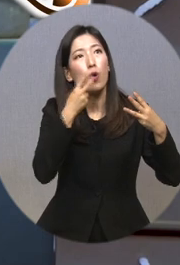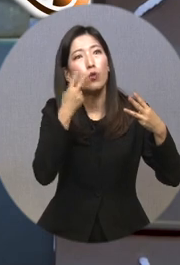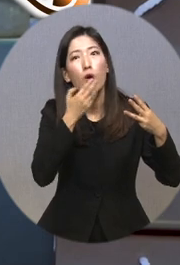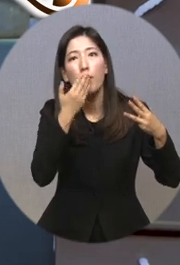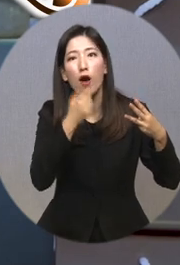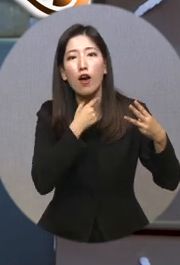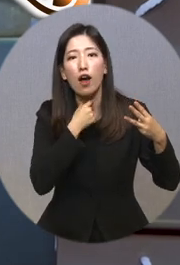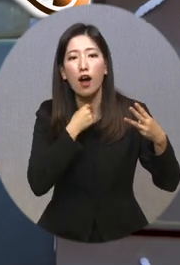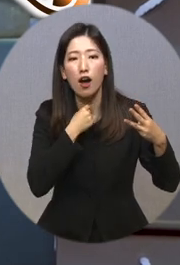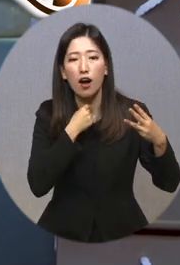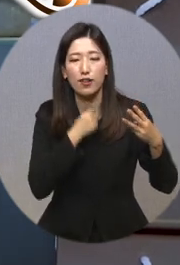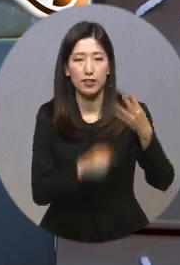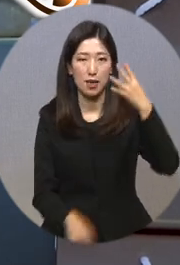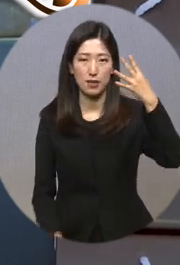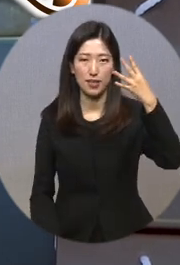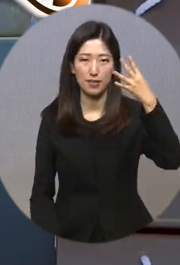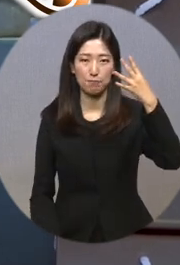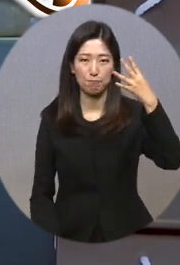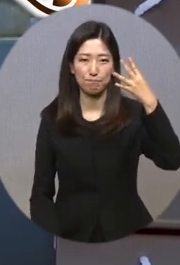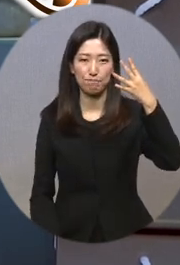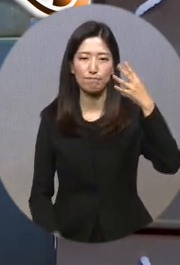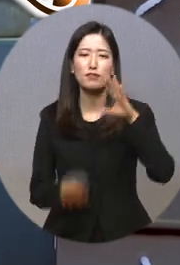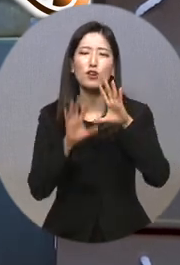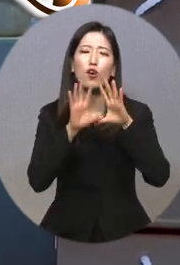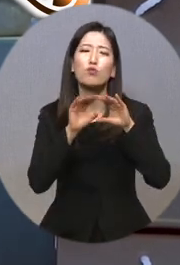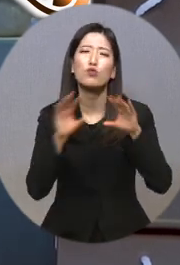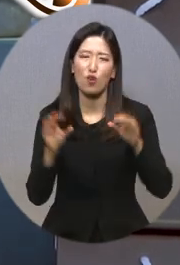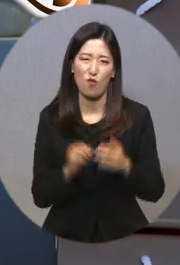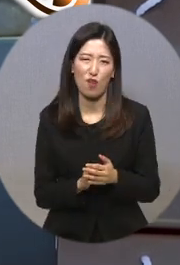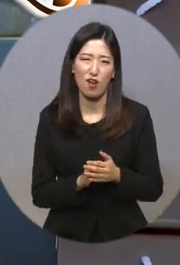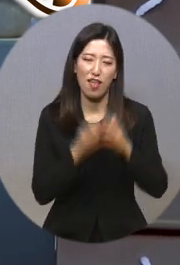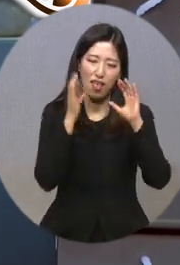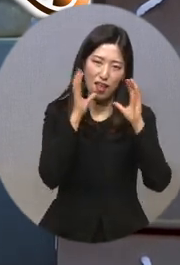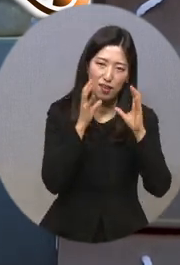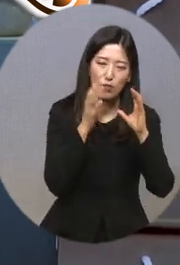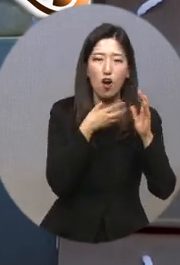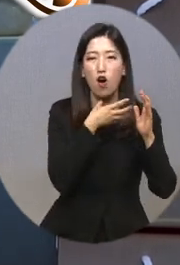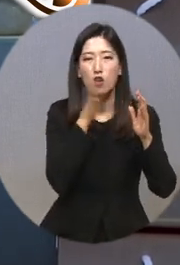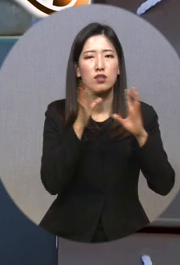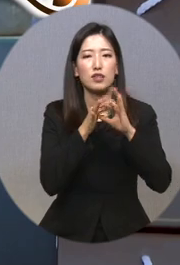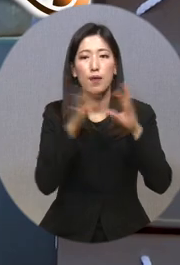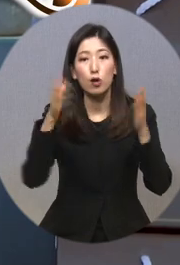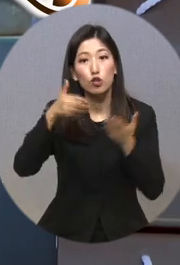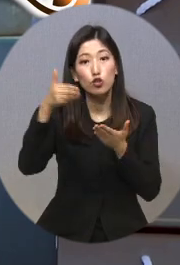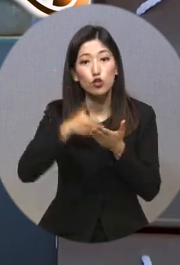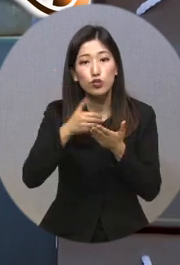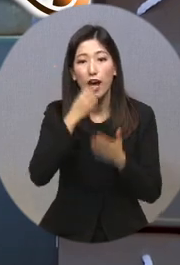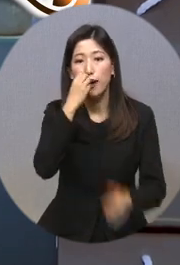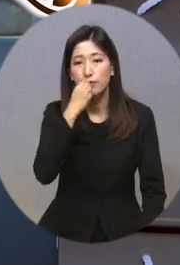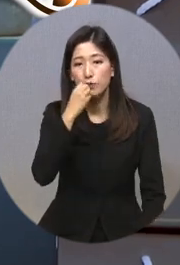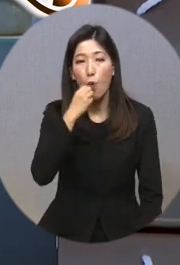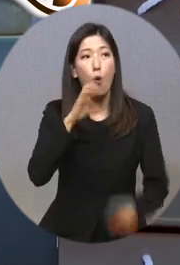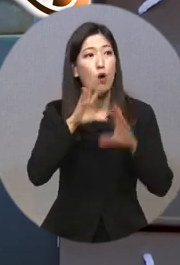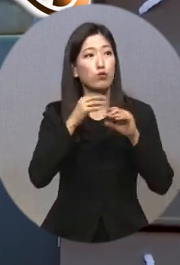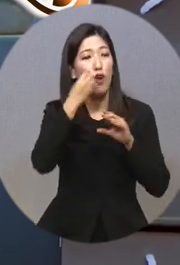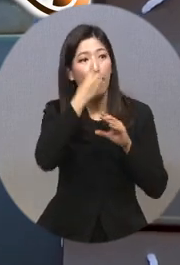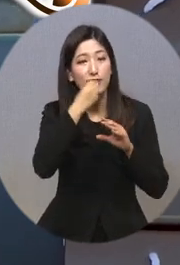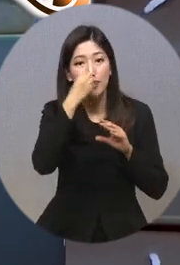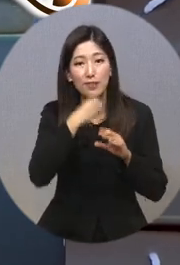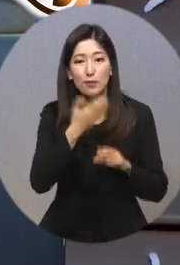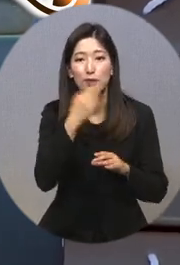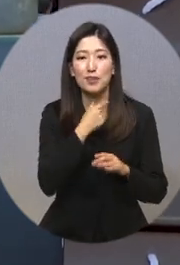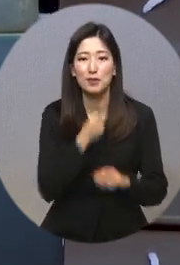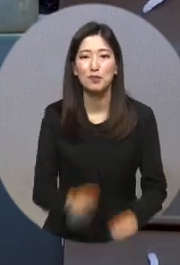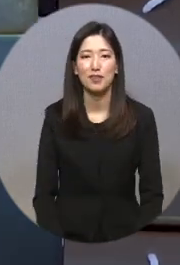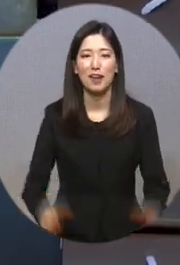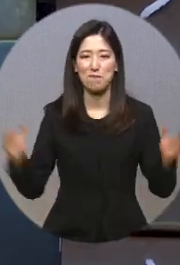됩니다. 마지막 네 번째, 부드러움이 달라서 어린아이들이나 어르신들이나 한번 드시면 더 찾게 됩니다.